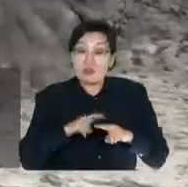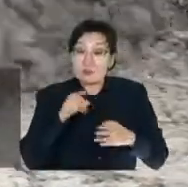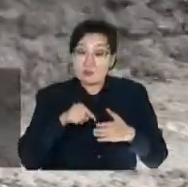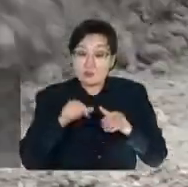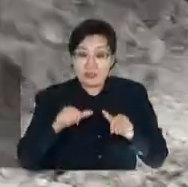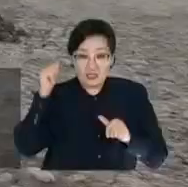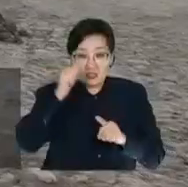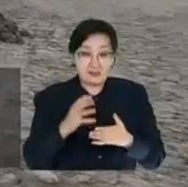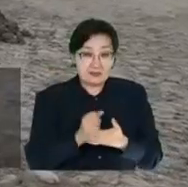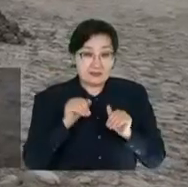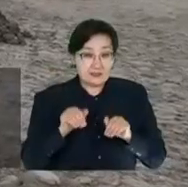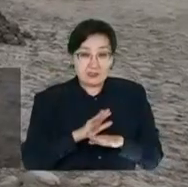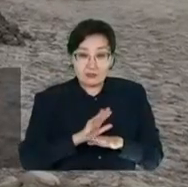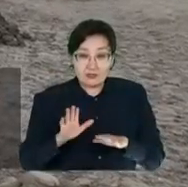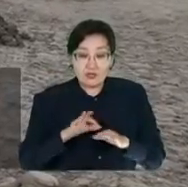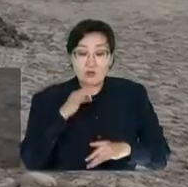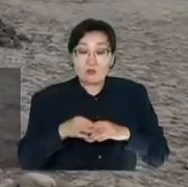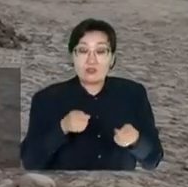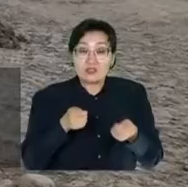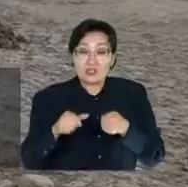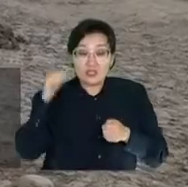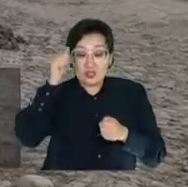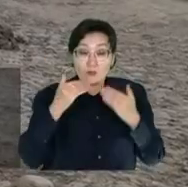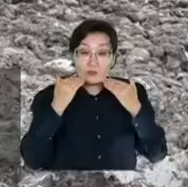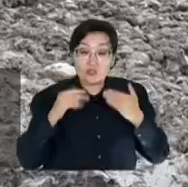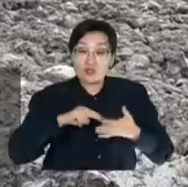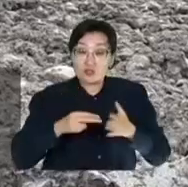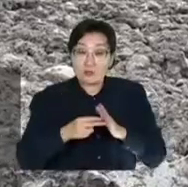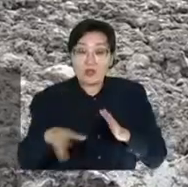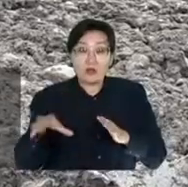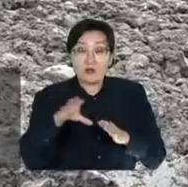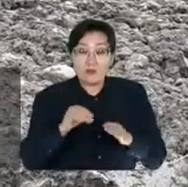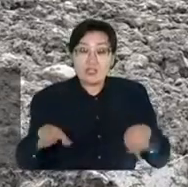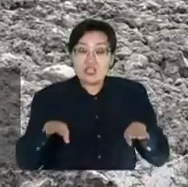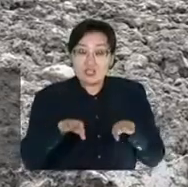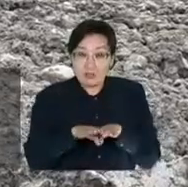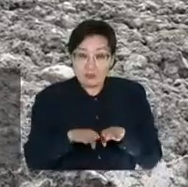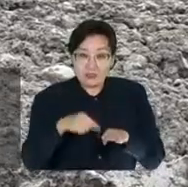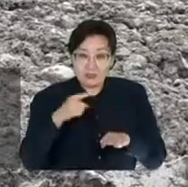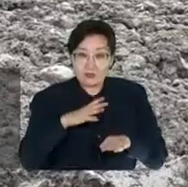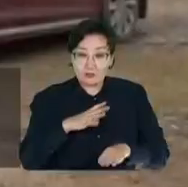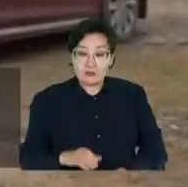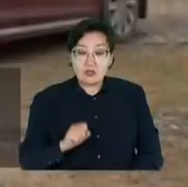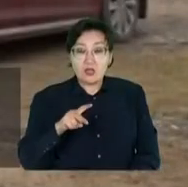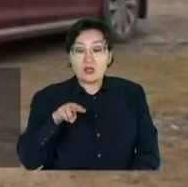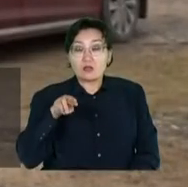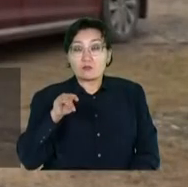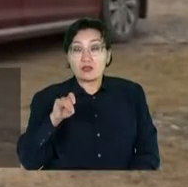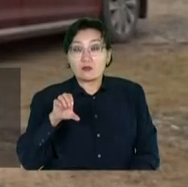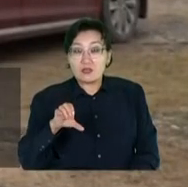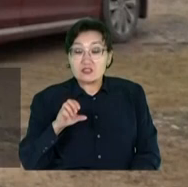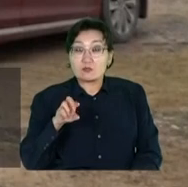да шешілмейтінге ұқсайды. Себебі жауаптылар жыл аяқталып жоспардың бәрі жабылғанын айтады. Алпамыс Батыр көшесі жалпы